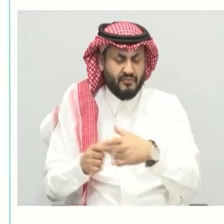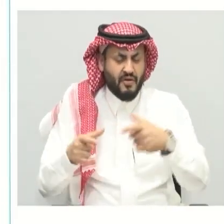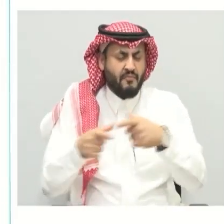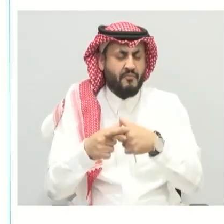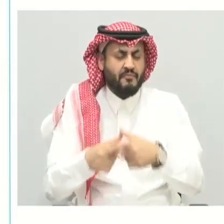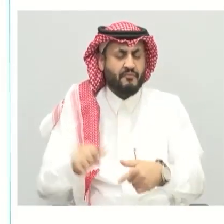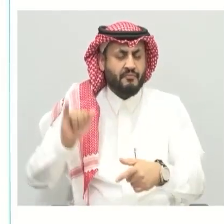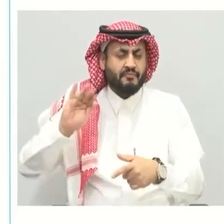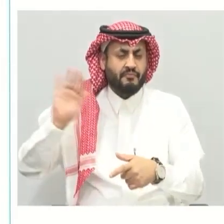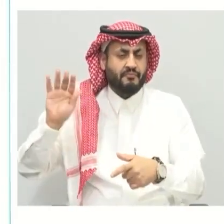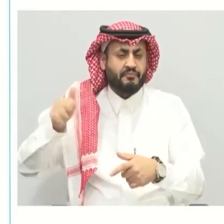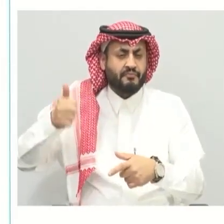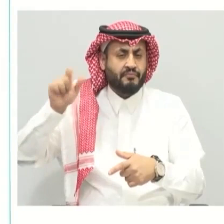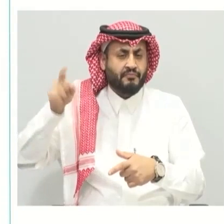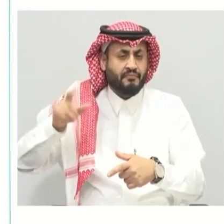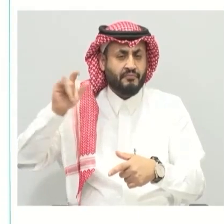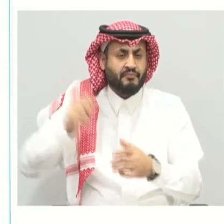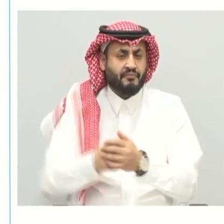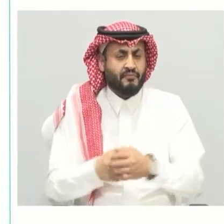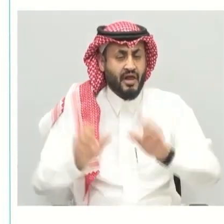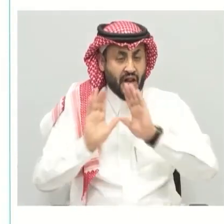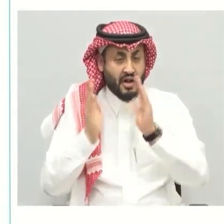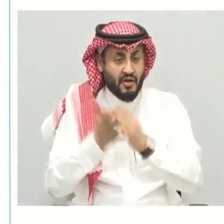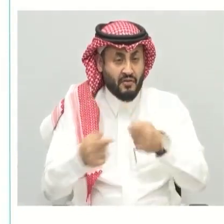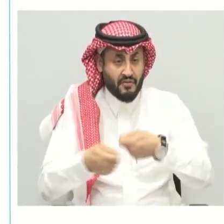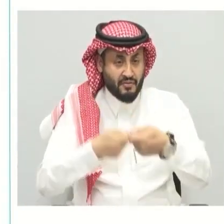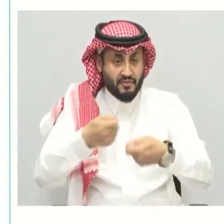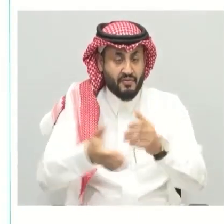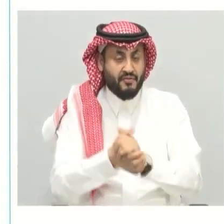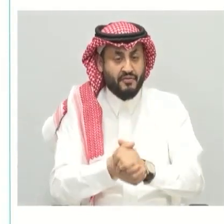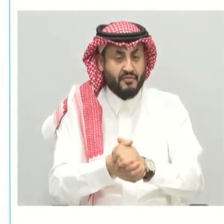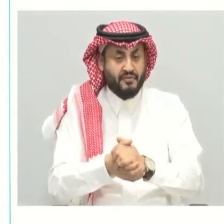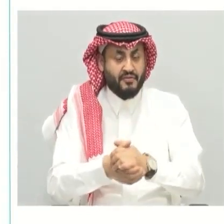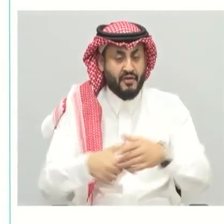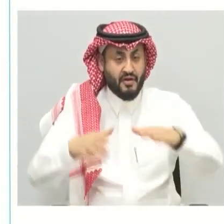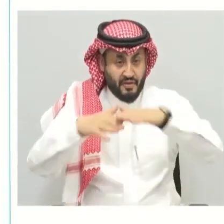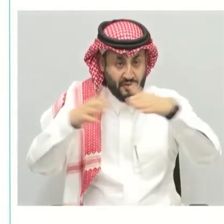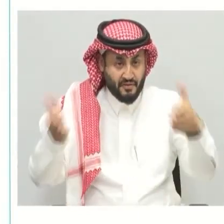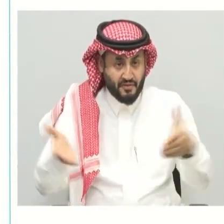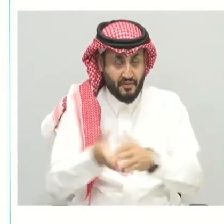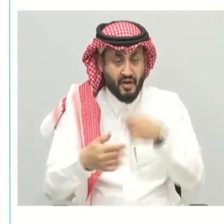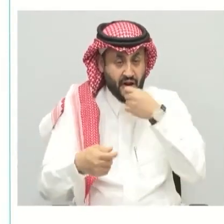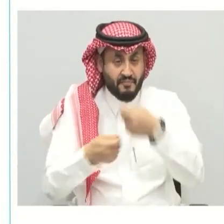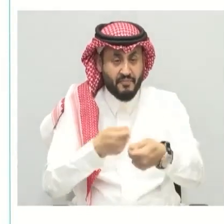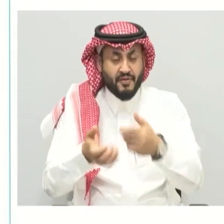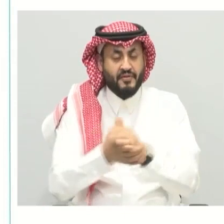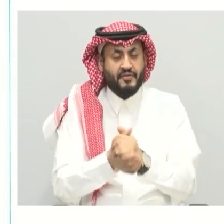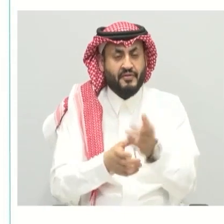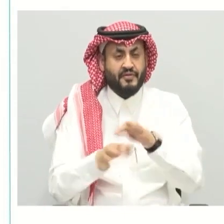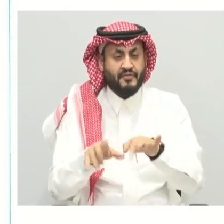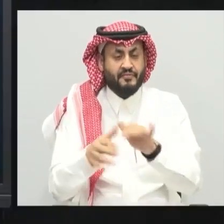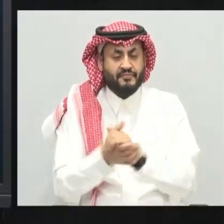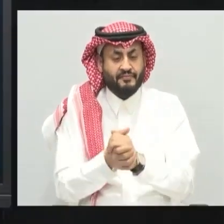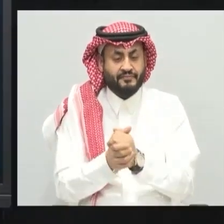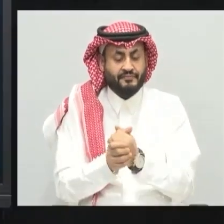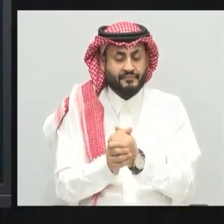التي لا حصر لها الاسر المنتجه عربات الطعام كذلك عربات صيانه الاجهزه الذكيه المواقع الالكترونيه وغيرها من